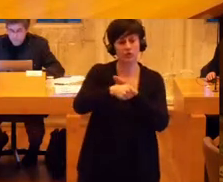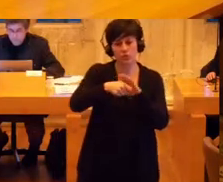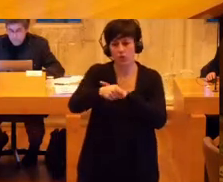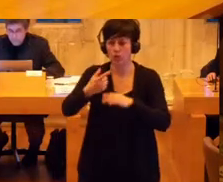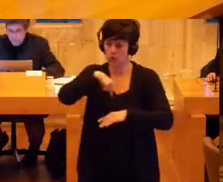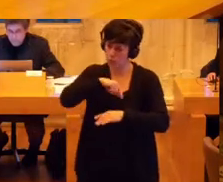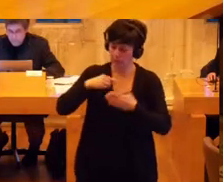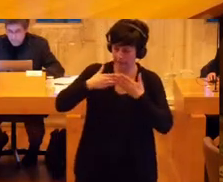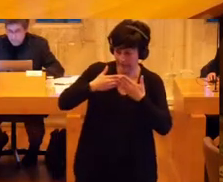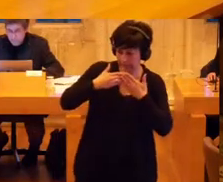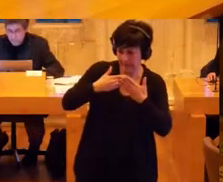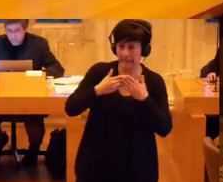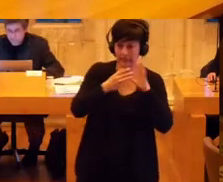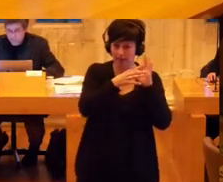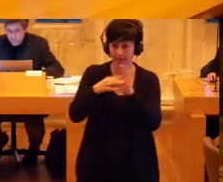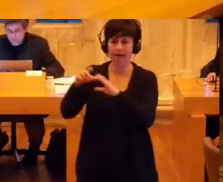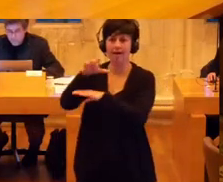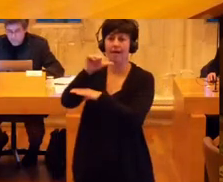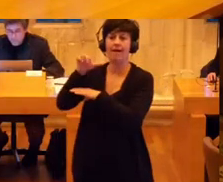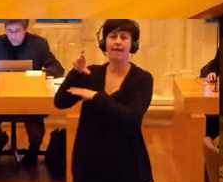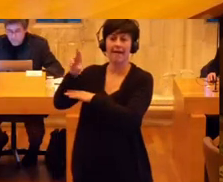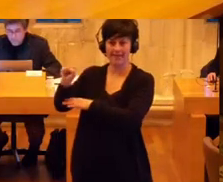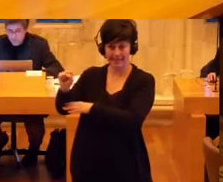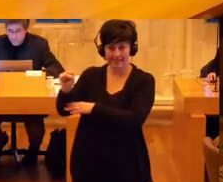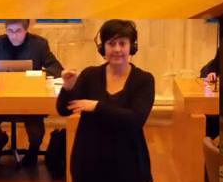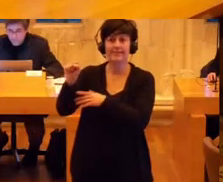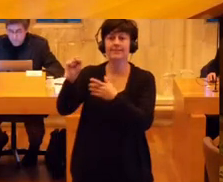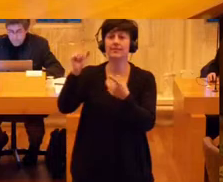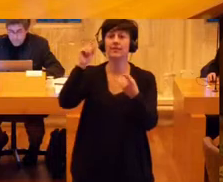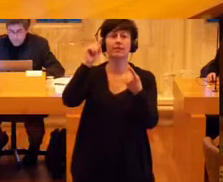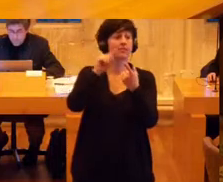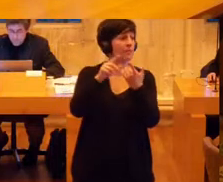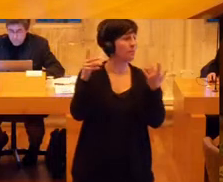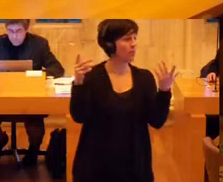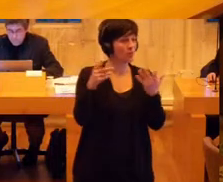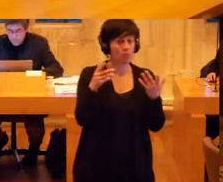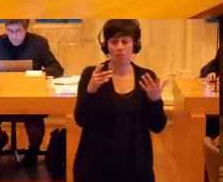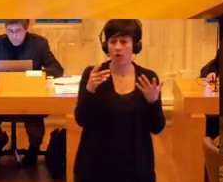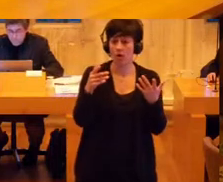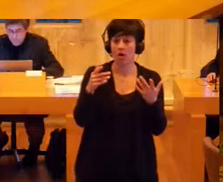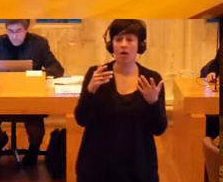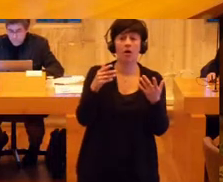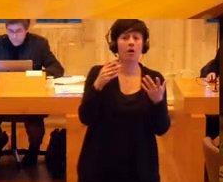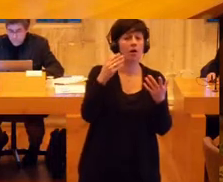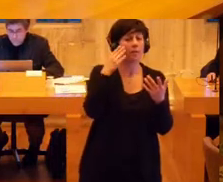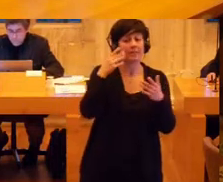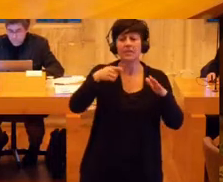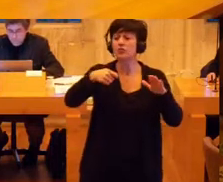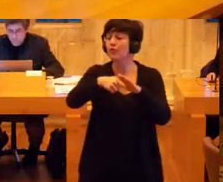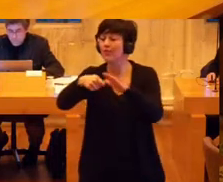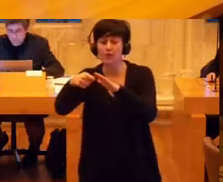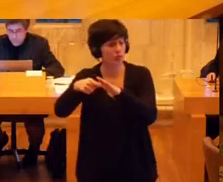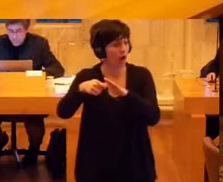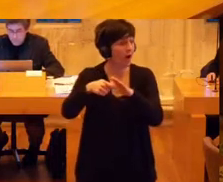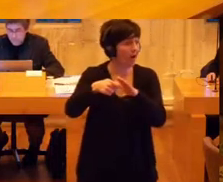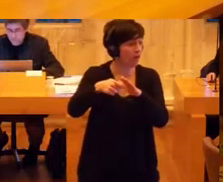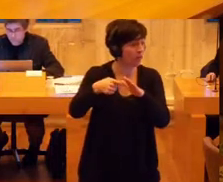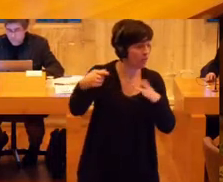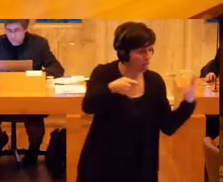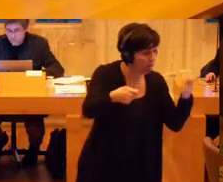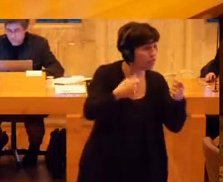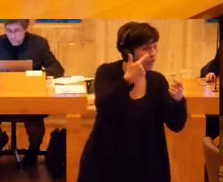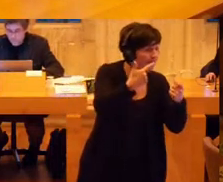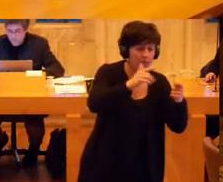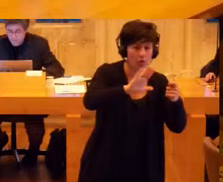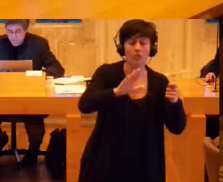travailler en concert avec l'ARS pour qu'il n'y ait pas un certain nombre de doublons sur ces subventions. Voilà,